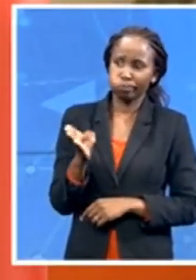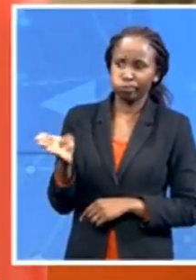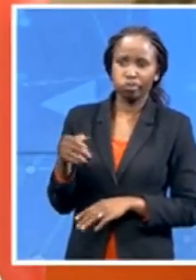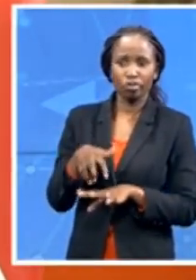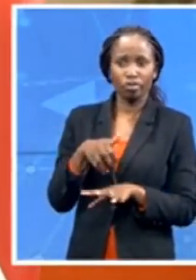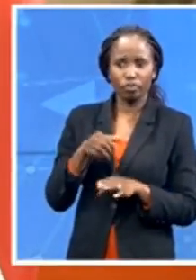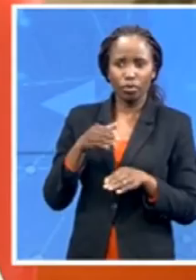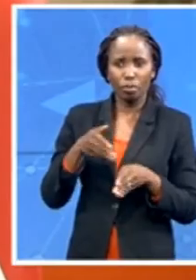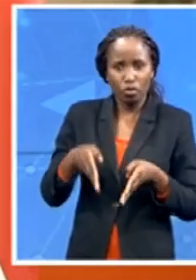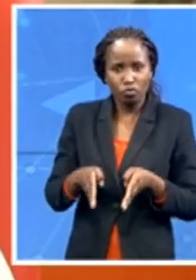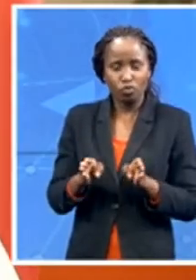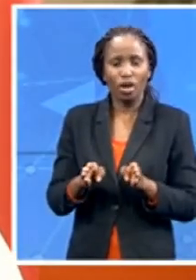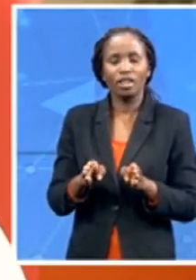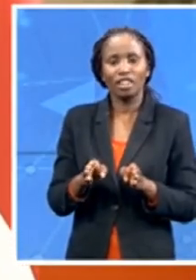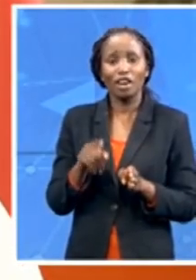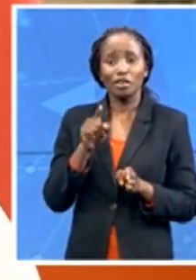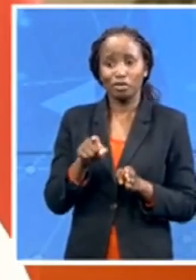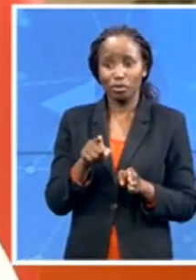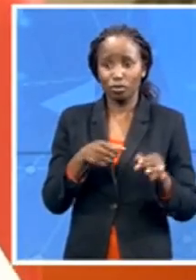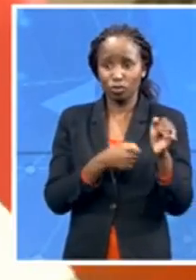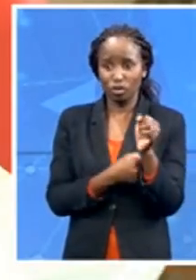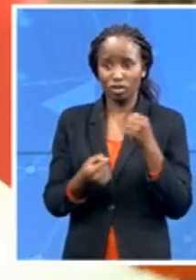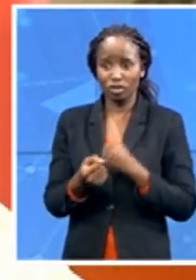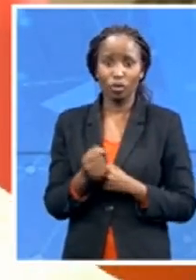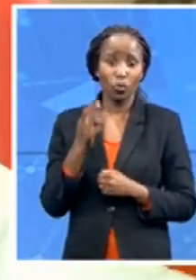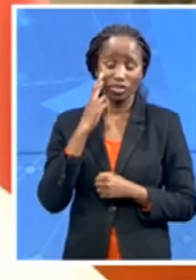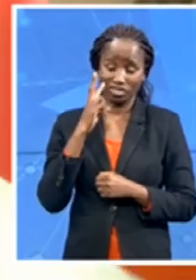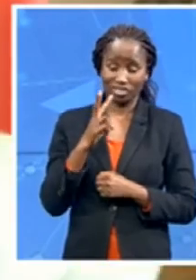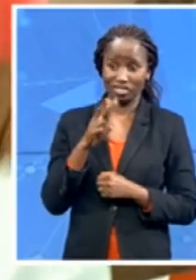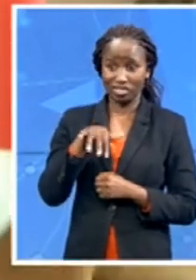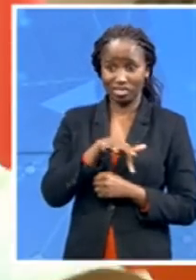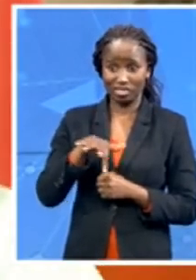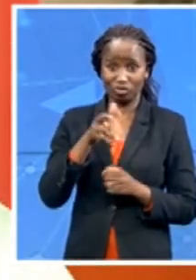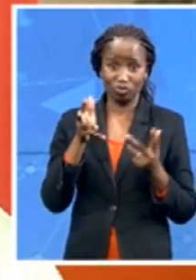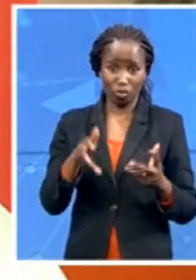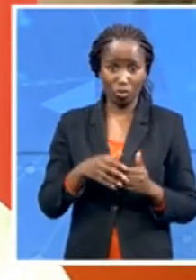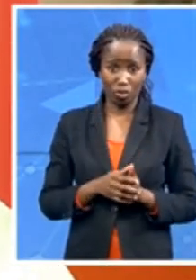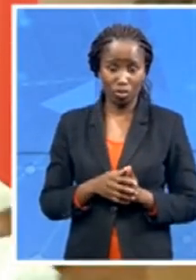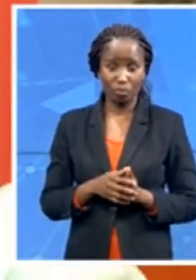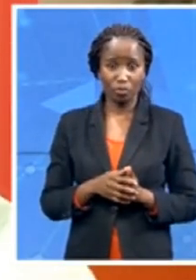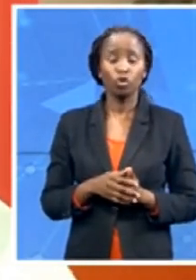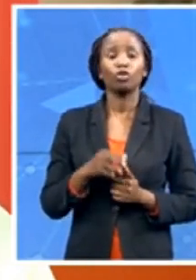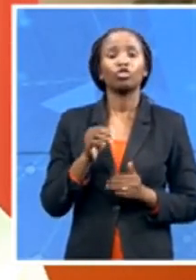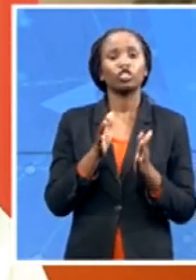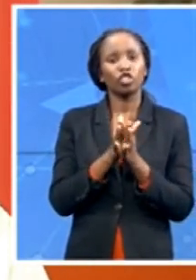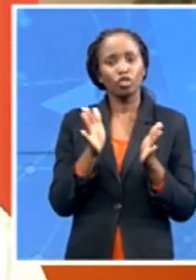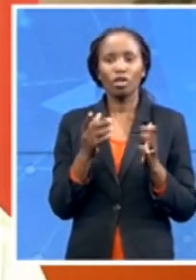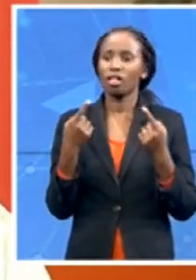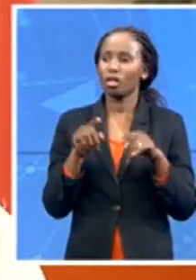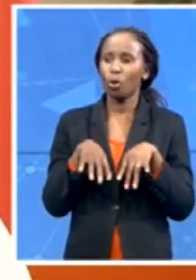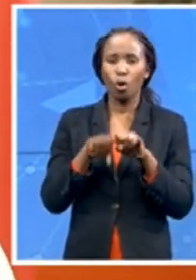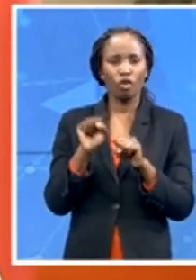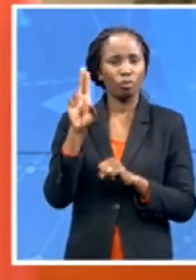apha khoyo xa ebona le meko inje. Ugeneral lo babephethe umthatha wonke umuntu ezofunda apha ukuze kufunyane imfundo